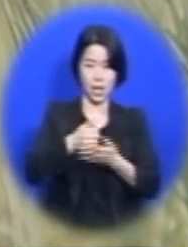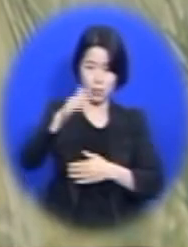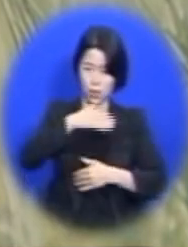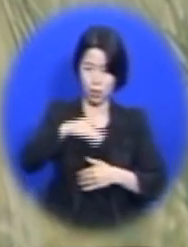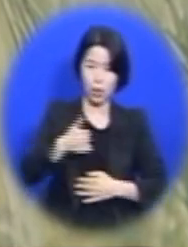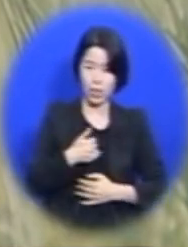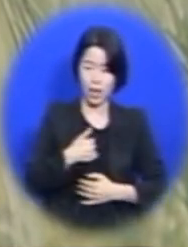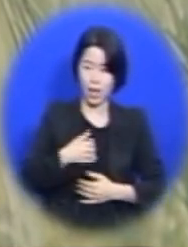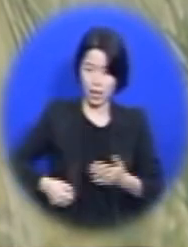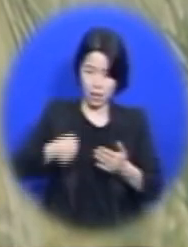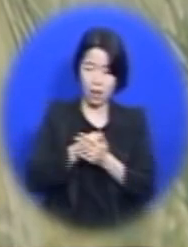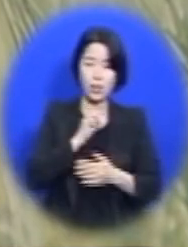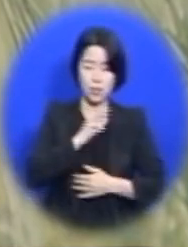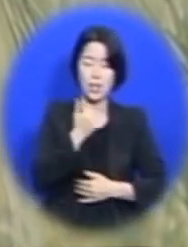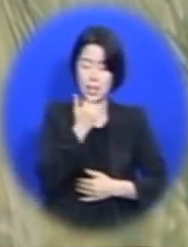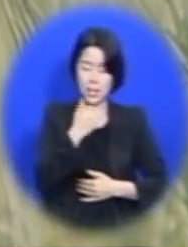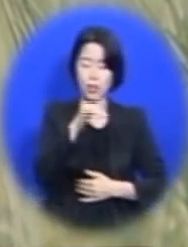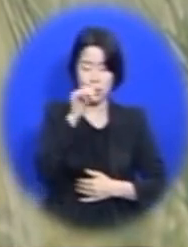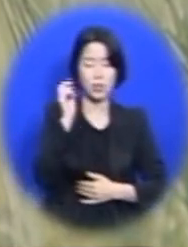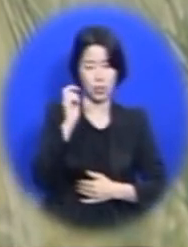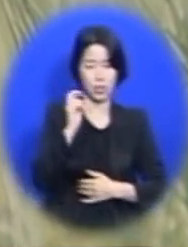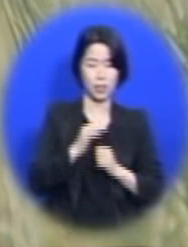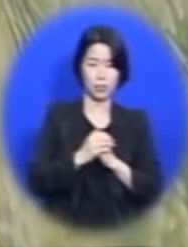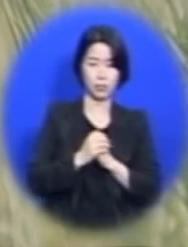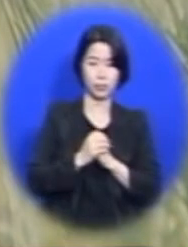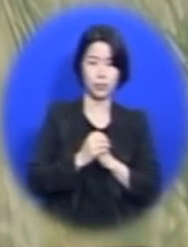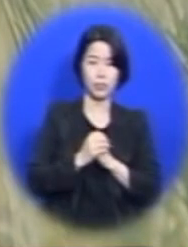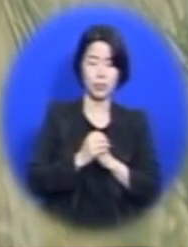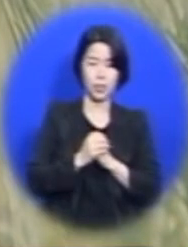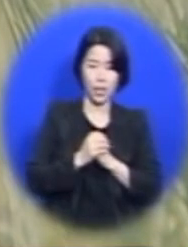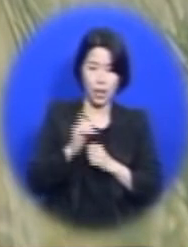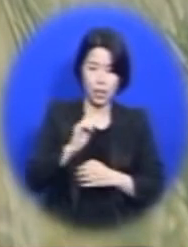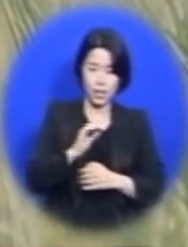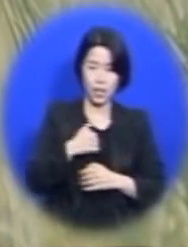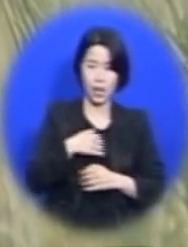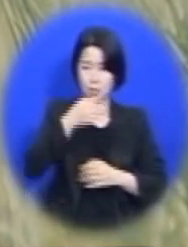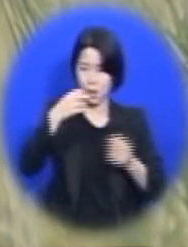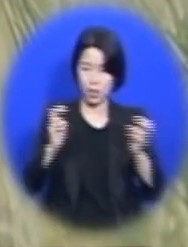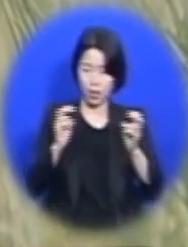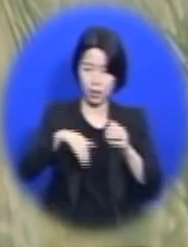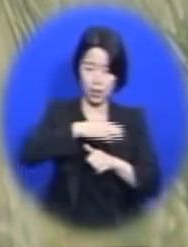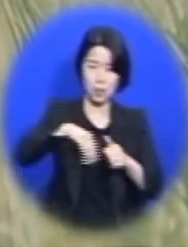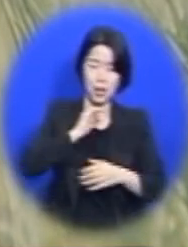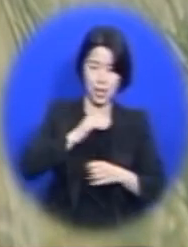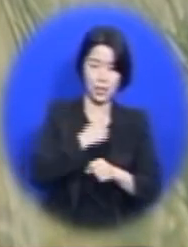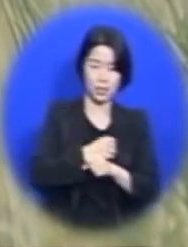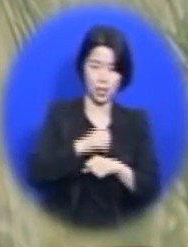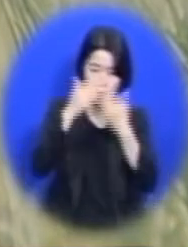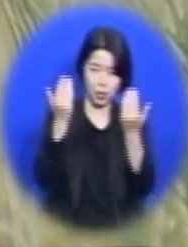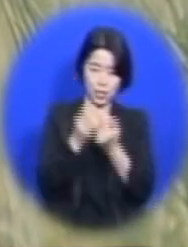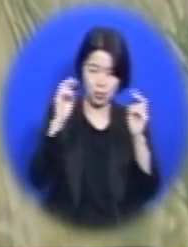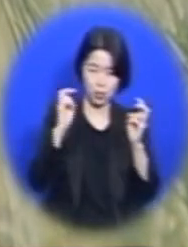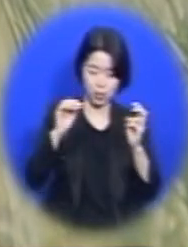결국 나의 결단만을 기다리고 있었던 것 같습니다. 경리부일만 하던 제가 회사 관리 전체를 맡으며